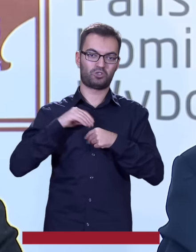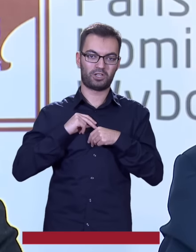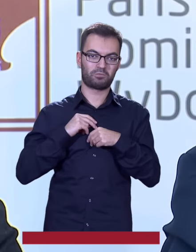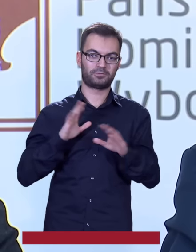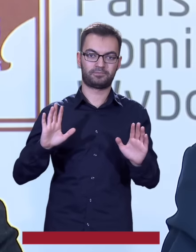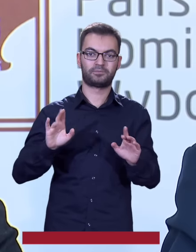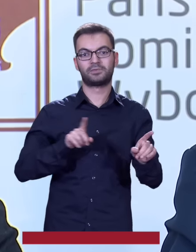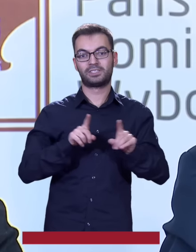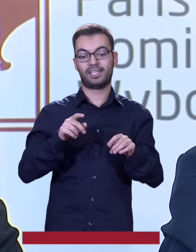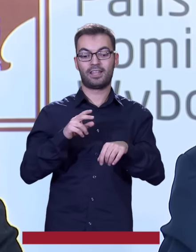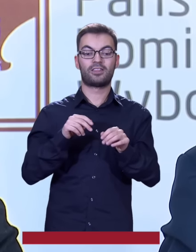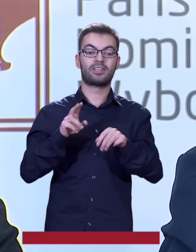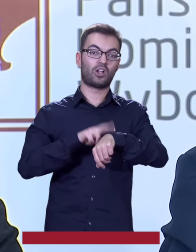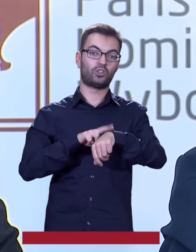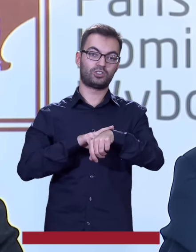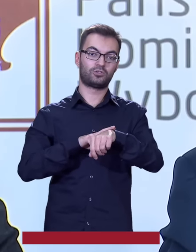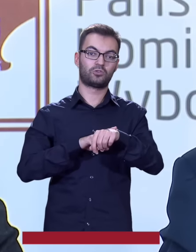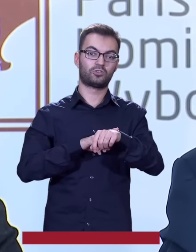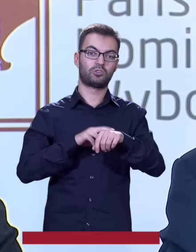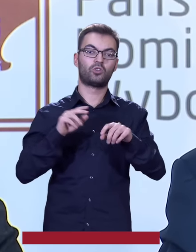czyli na godzinę